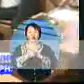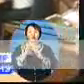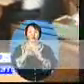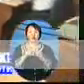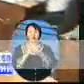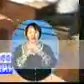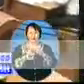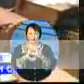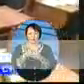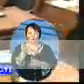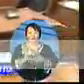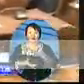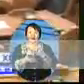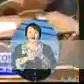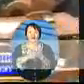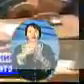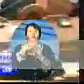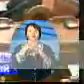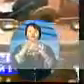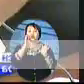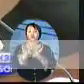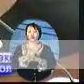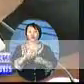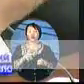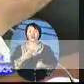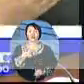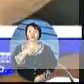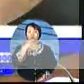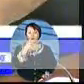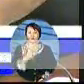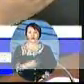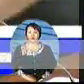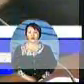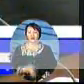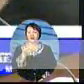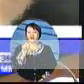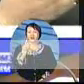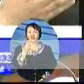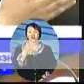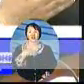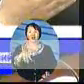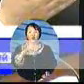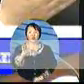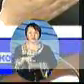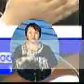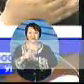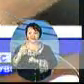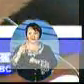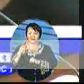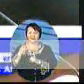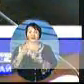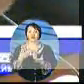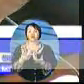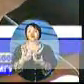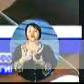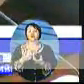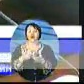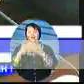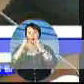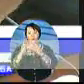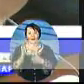зохицуулт болно гэж гишүүд үзэж байна. Тэрний инженерүүдийн ур чадварыг ийшээгээ хандуулад эрчим хүчний